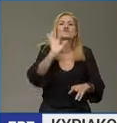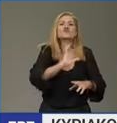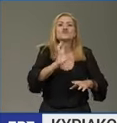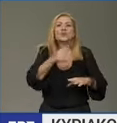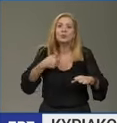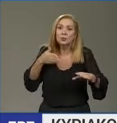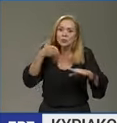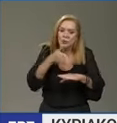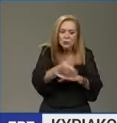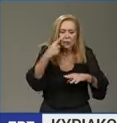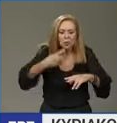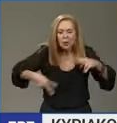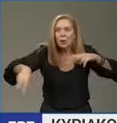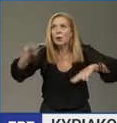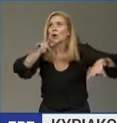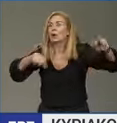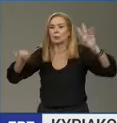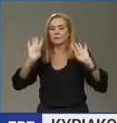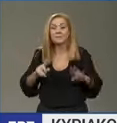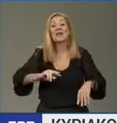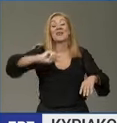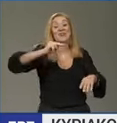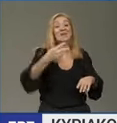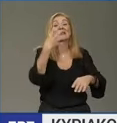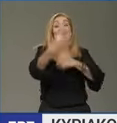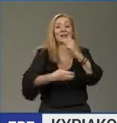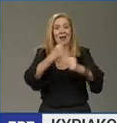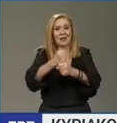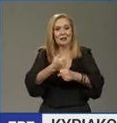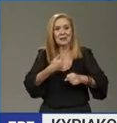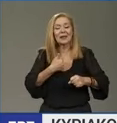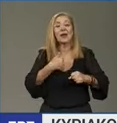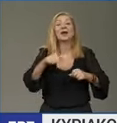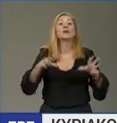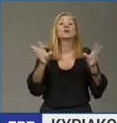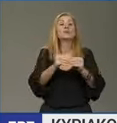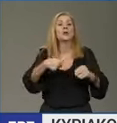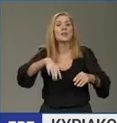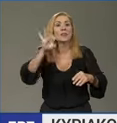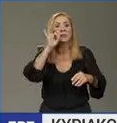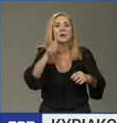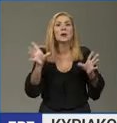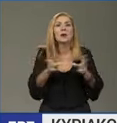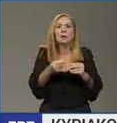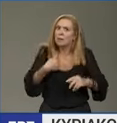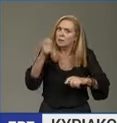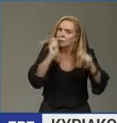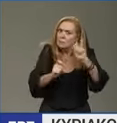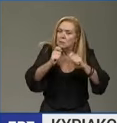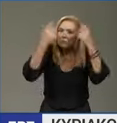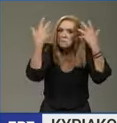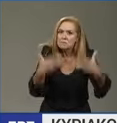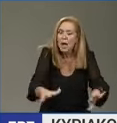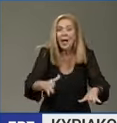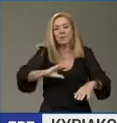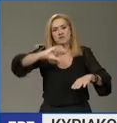σταθμό του μετρό. Από εκεί και πέρα, η δεύτερη τετραετία της κυβέρνησής μας για τη Θεσσαλονίκη είναι η τετραετία της υλοποίησης των έργων. Αν η πρώτη ήταν